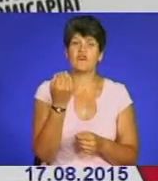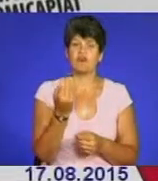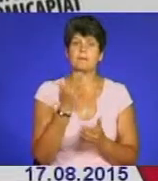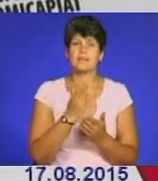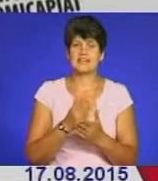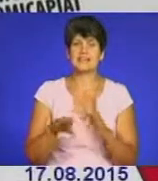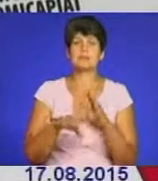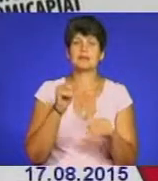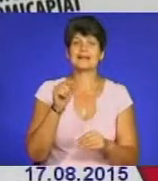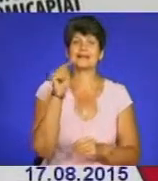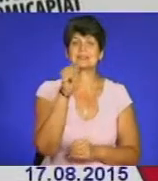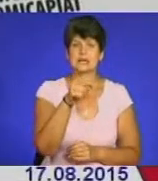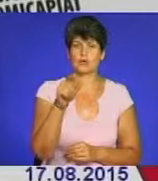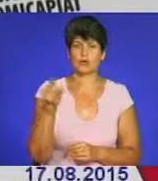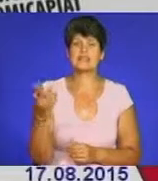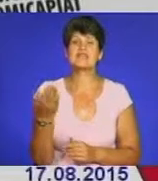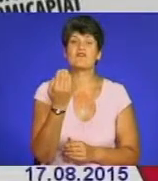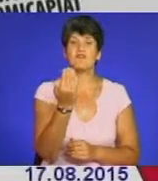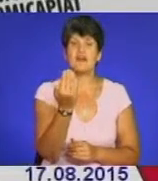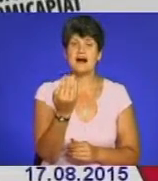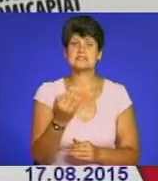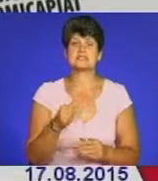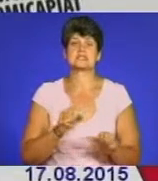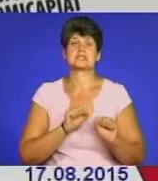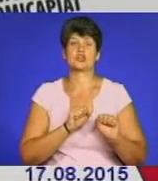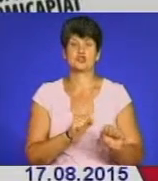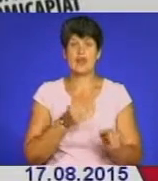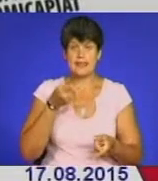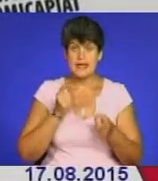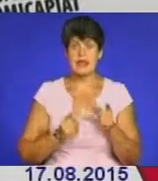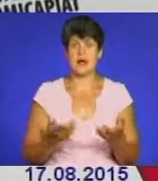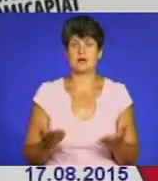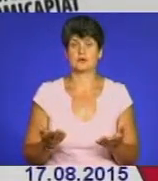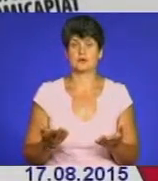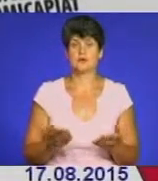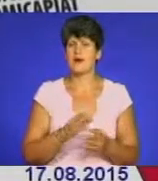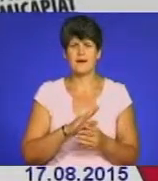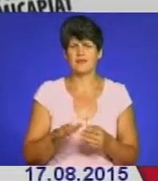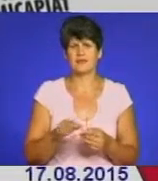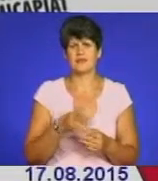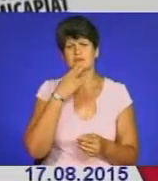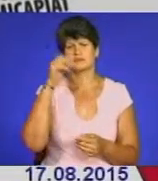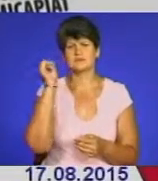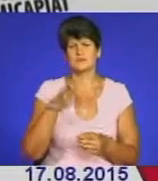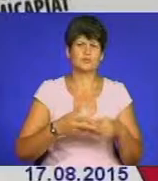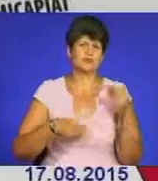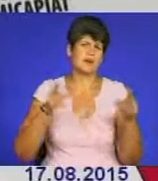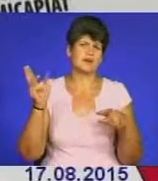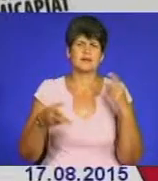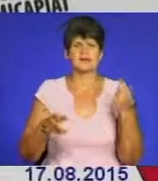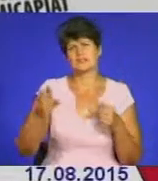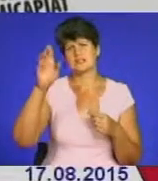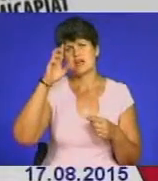на свідомість громади. Зараз же почалась піар-предвиборна кампанія, то хочу до